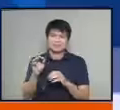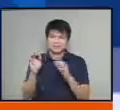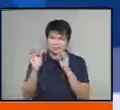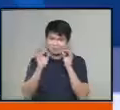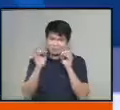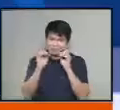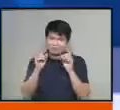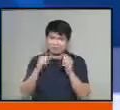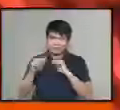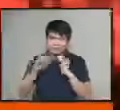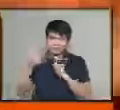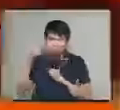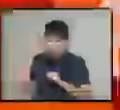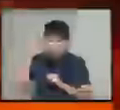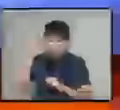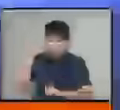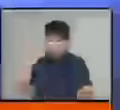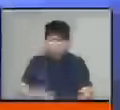Umaksyon si Gary De Leon.